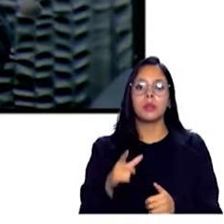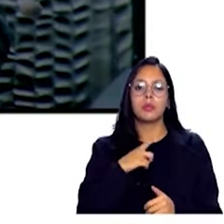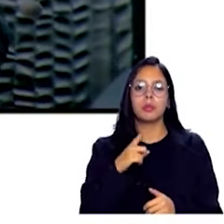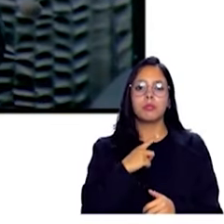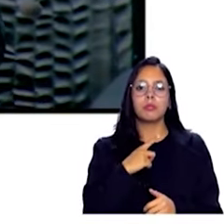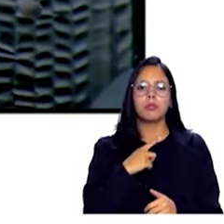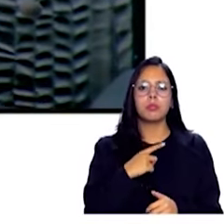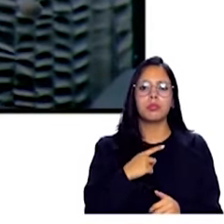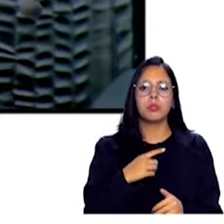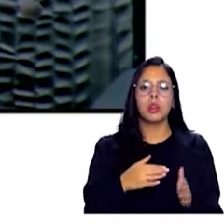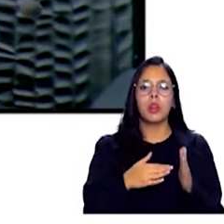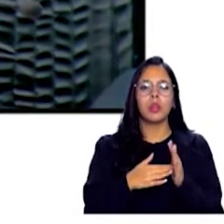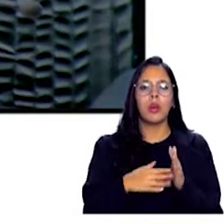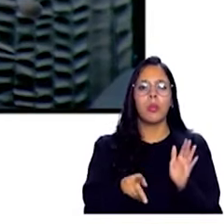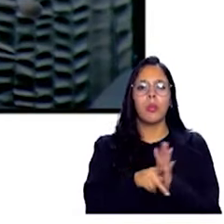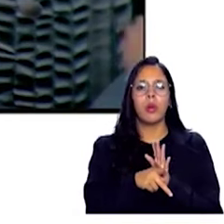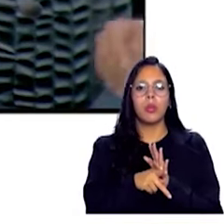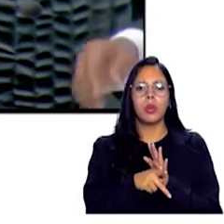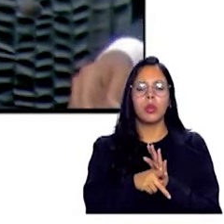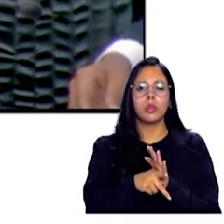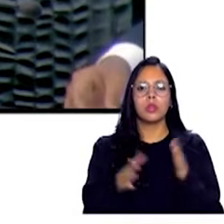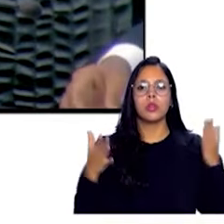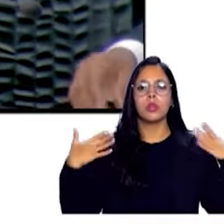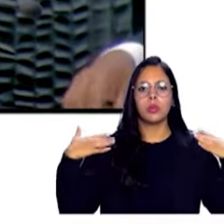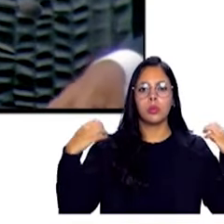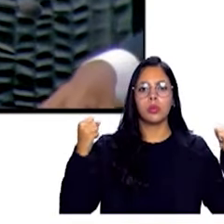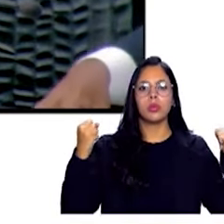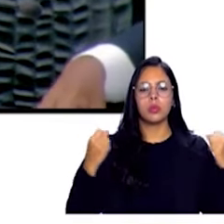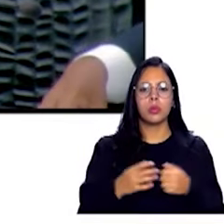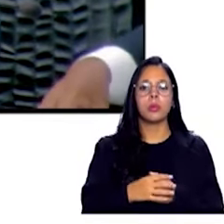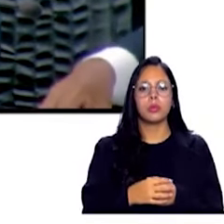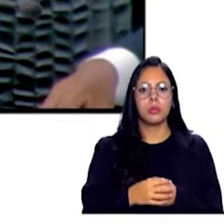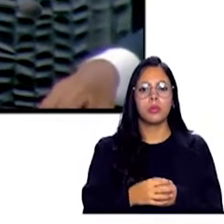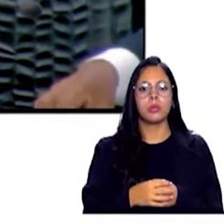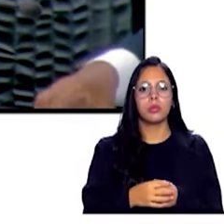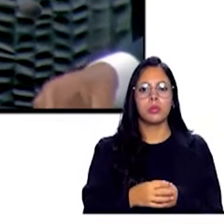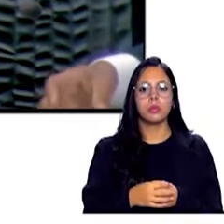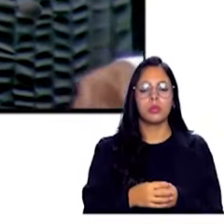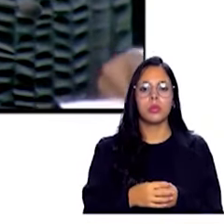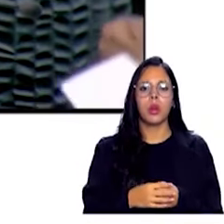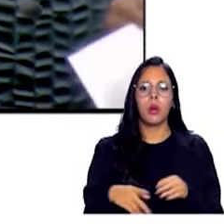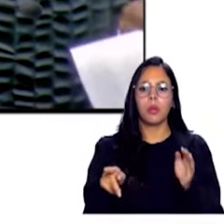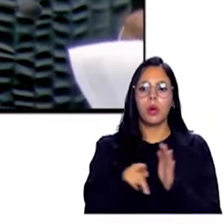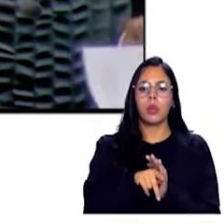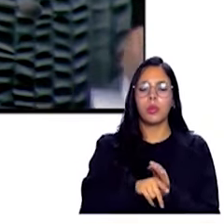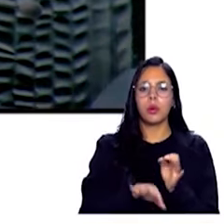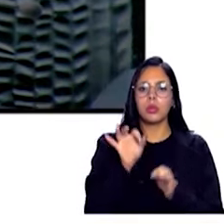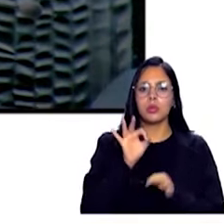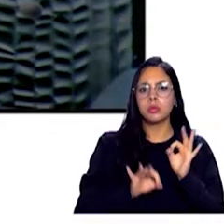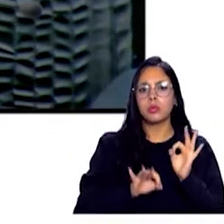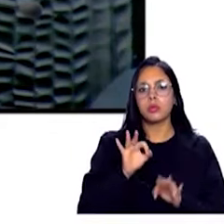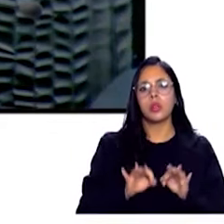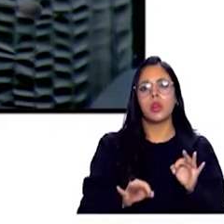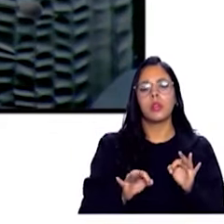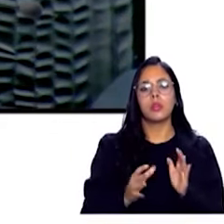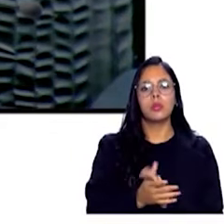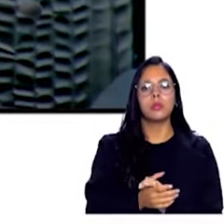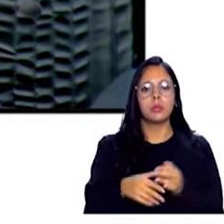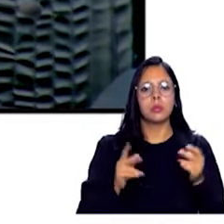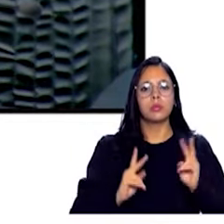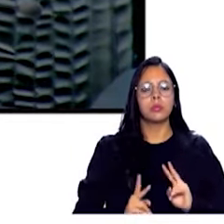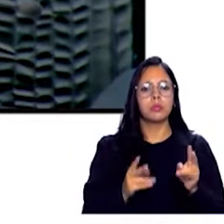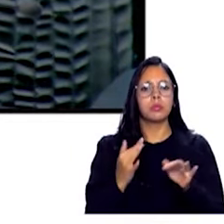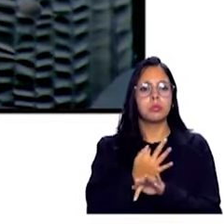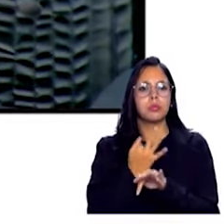les magistrats ET notamment les juridictions de premi instance ET d'appels sont aujourd'hui en Encore TRS